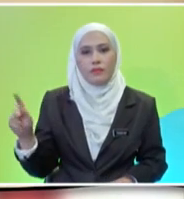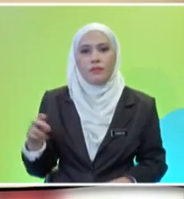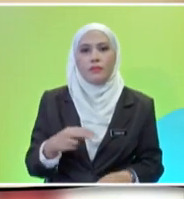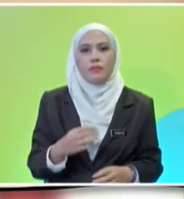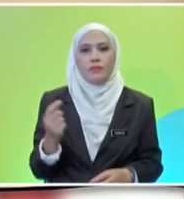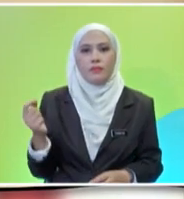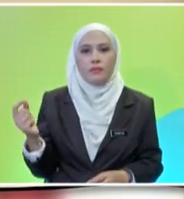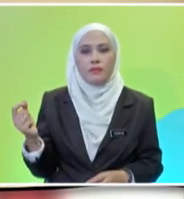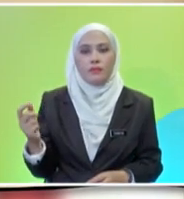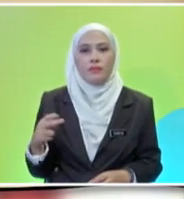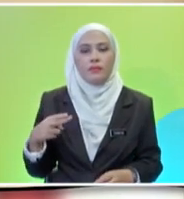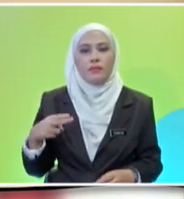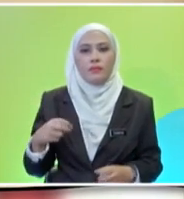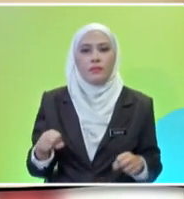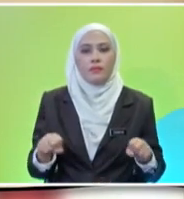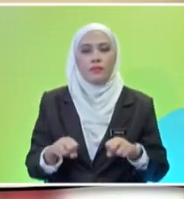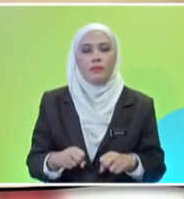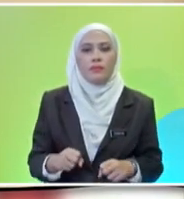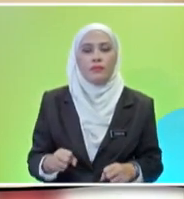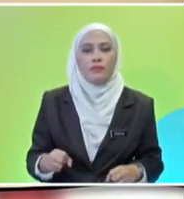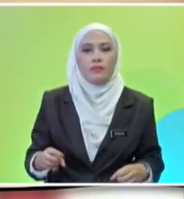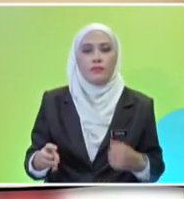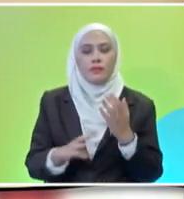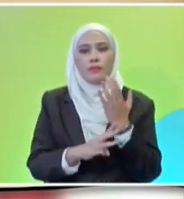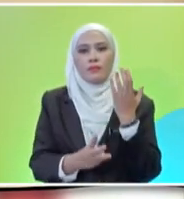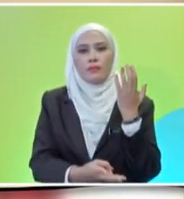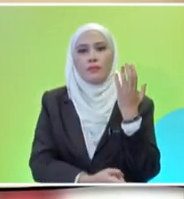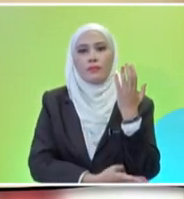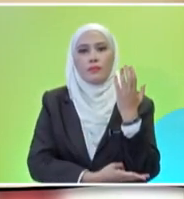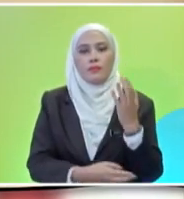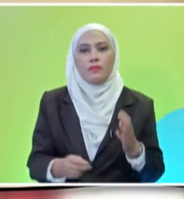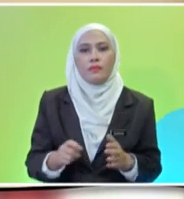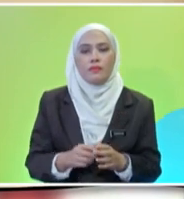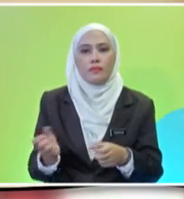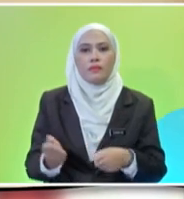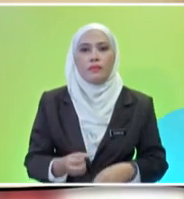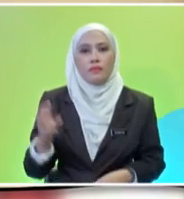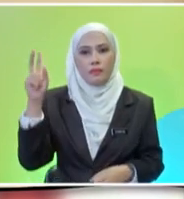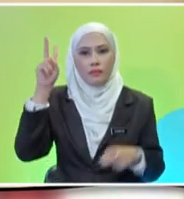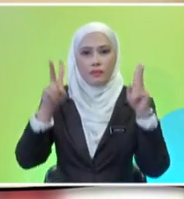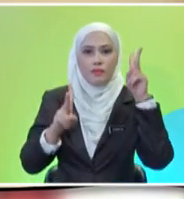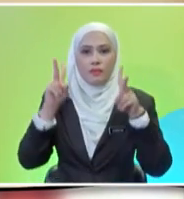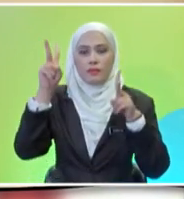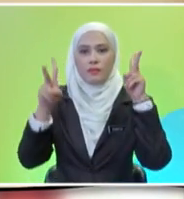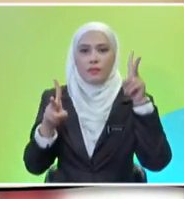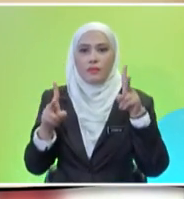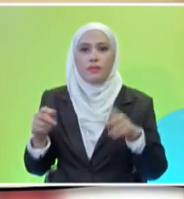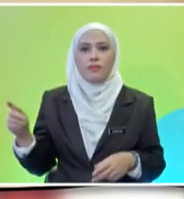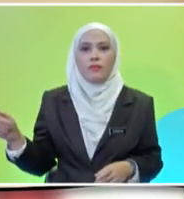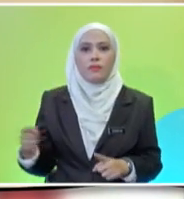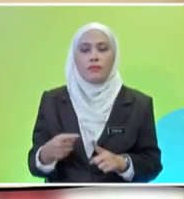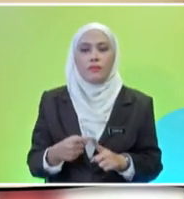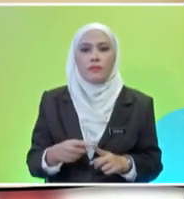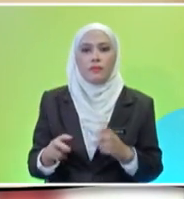telah menarik para pelancong ke negeri Saba produk kebanggaan Sabah